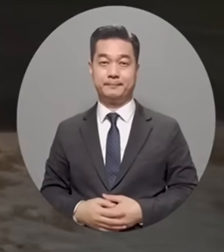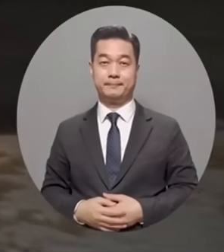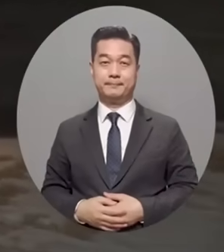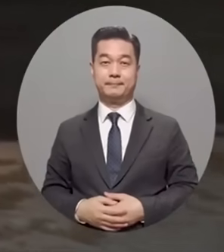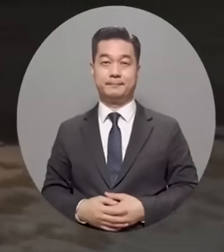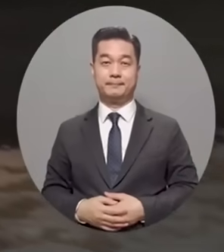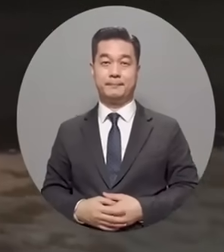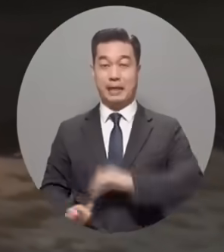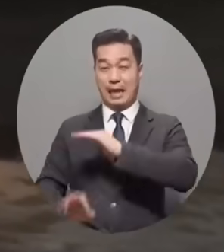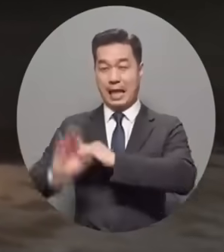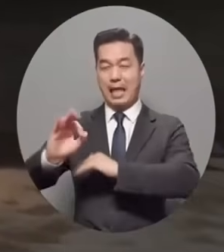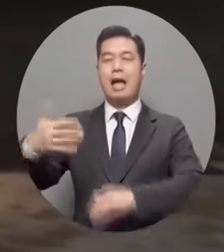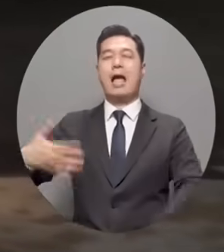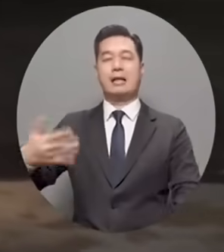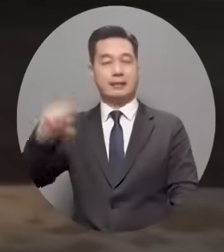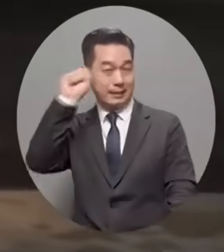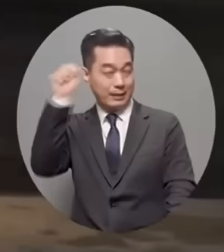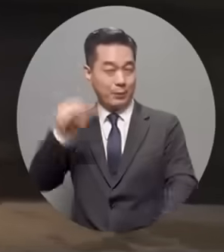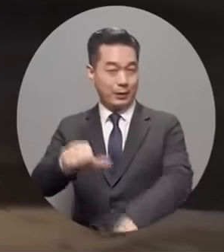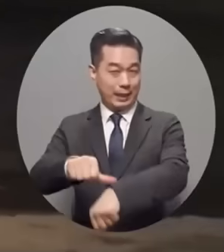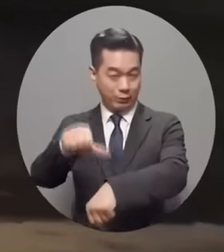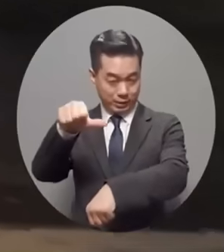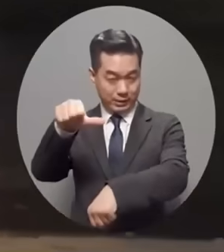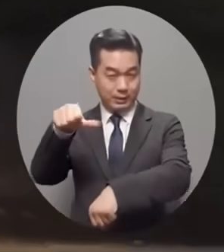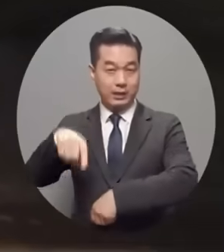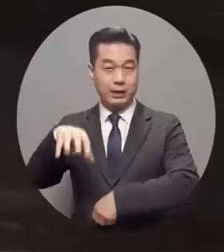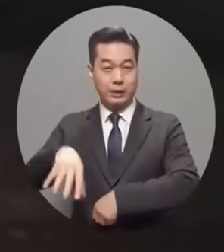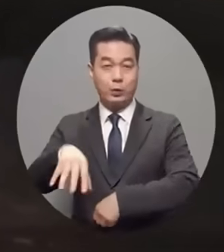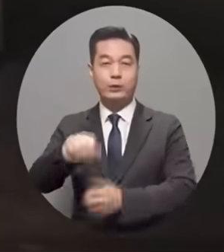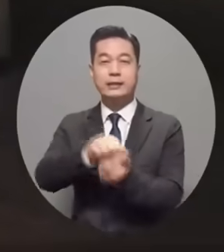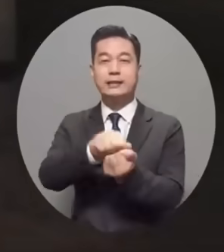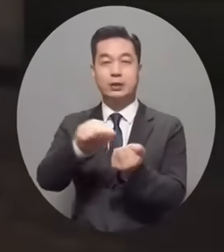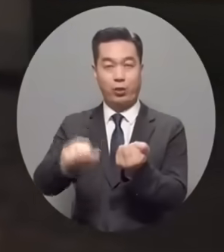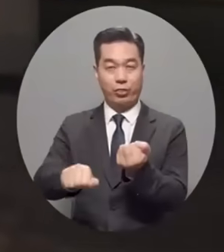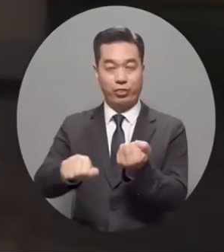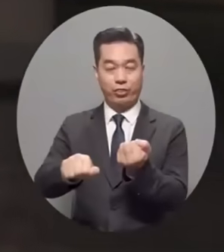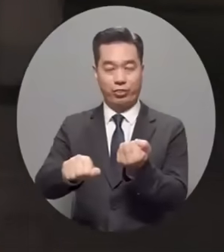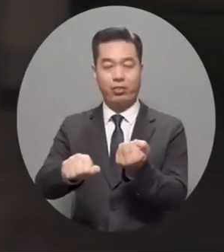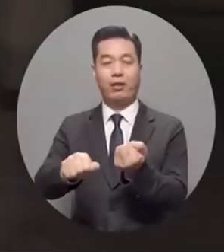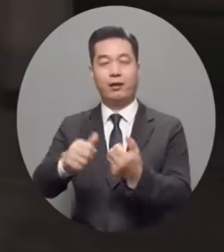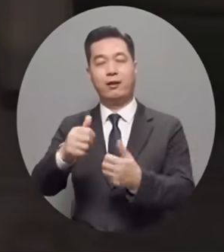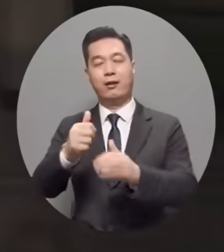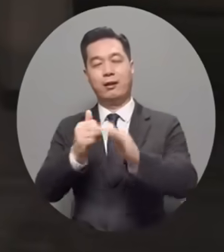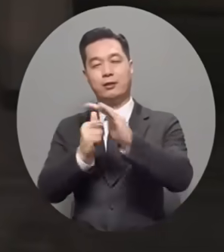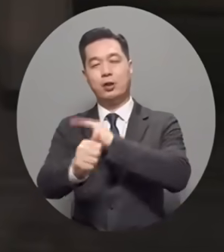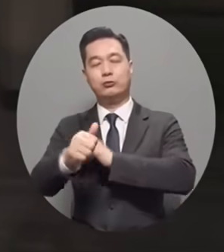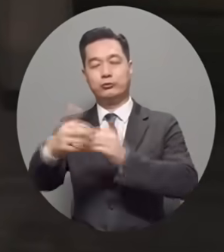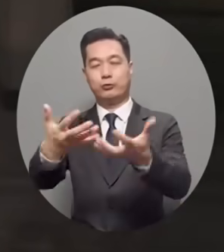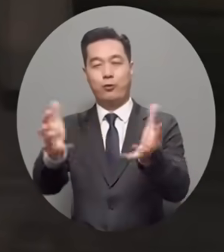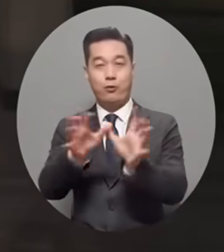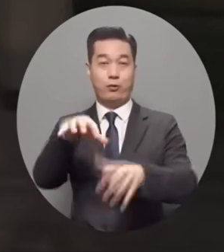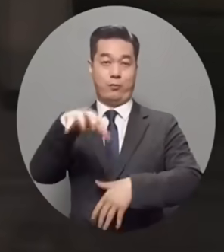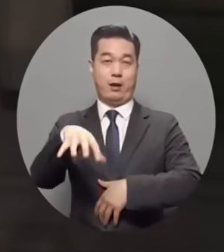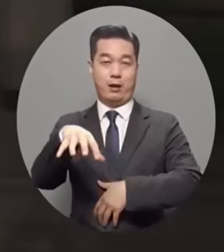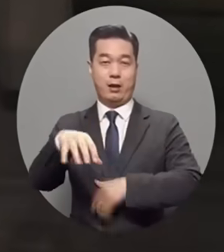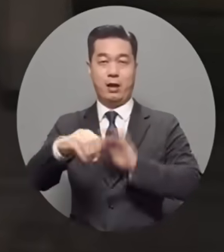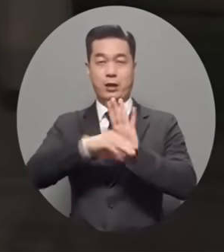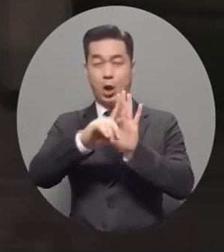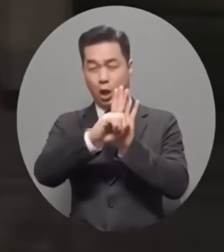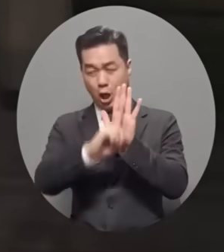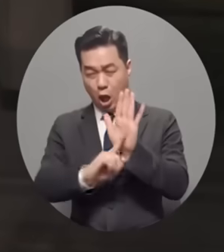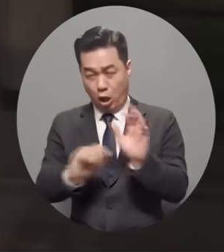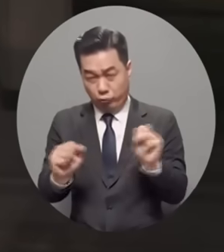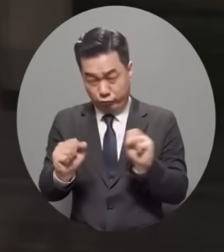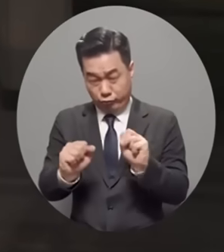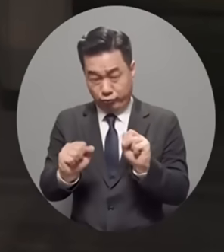아직 해가 뜨지 않은 새벽 5시지만 이곳 진천선수촌의 하루는 이미 시작됐습니다. 이 영하의 날씨 속에서 국가대표 선수들은